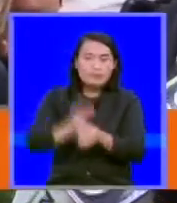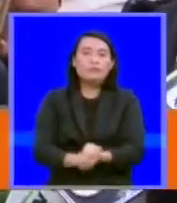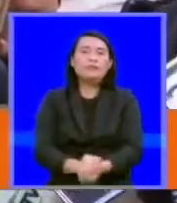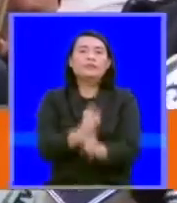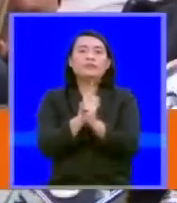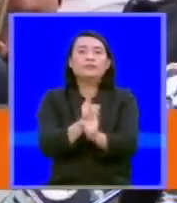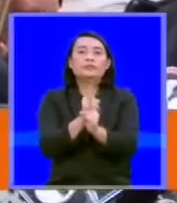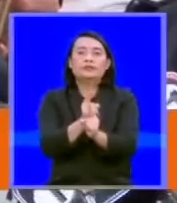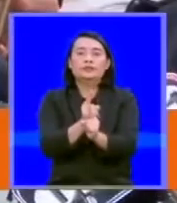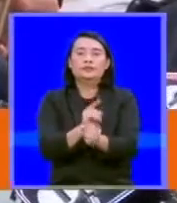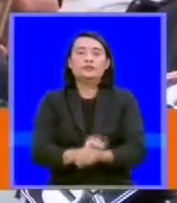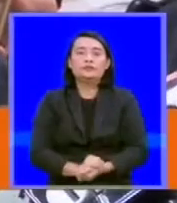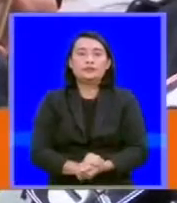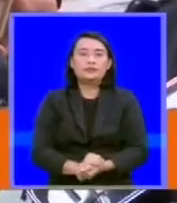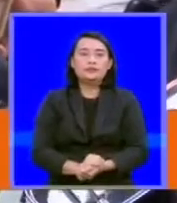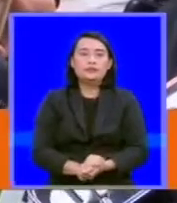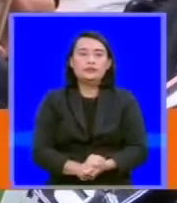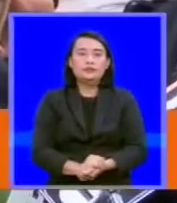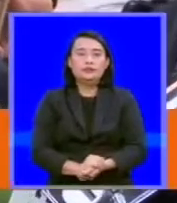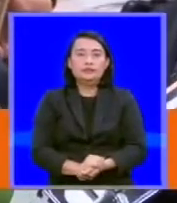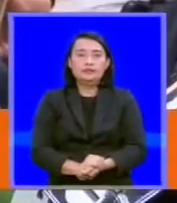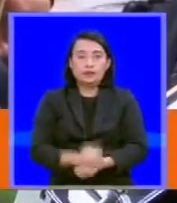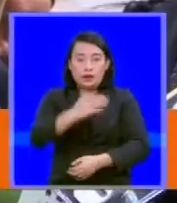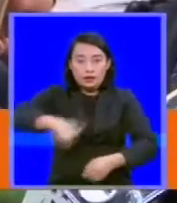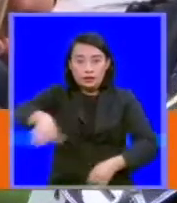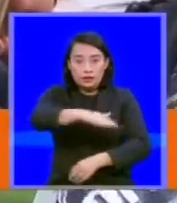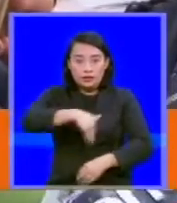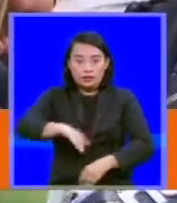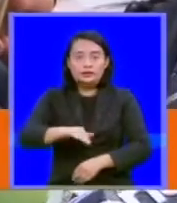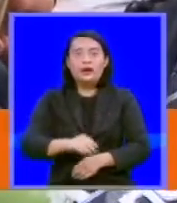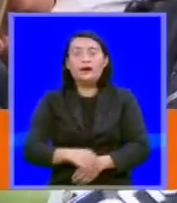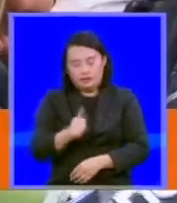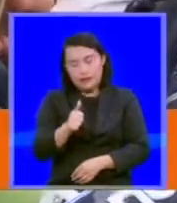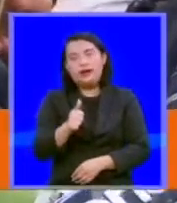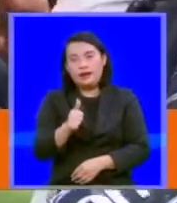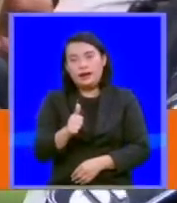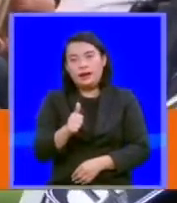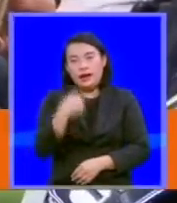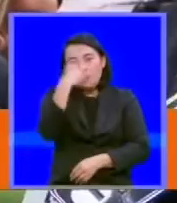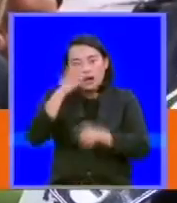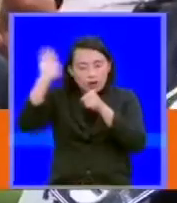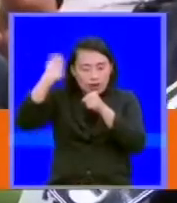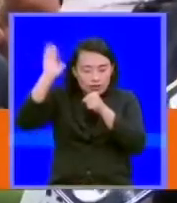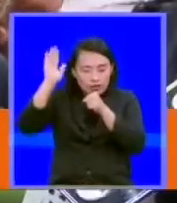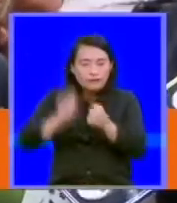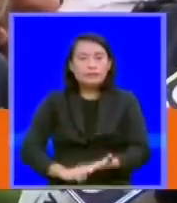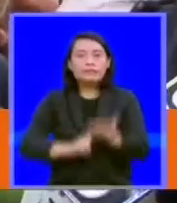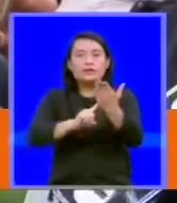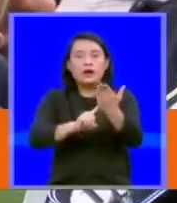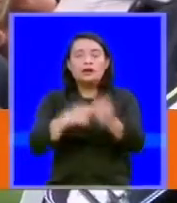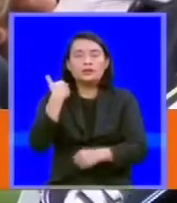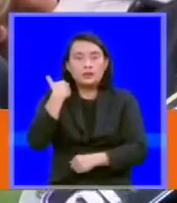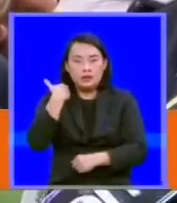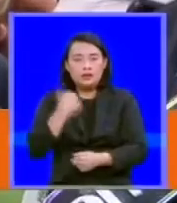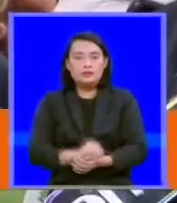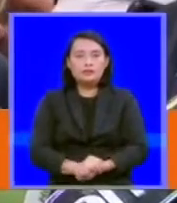นะฮะอันนั้นซึ่งก็ทุกคนก็เข้าใจละผู้ที่จะอภิปรายเข้าใจจะทราบแล้วแต่อย่